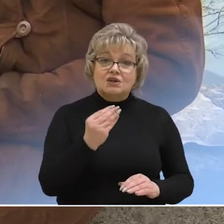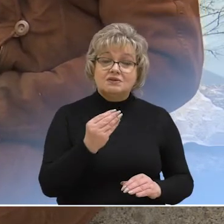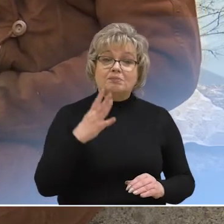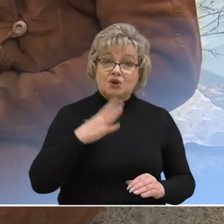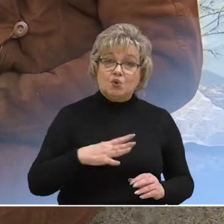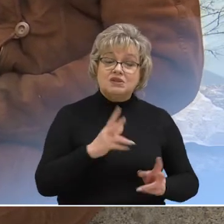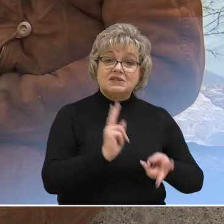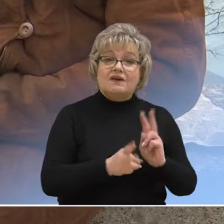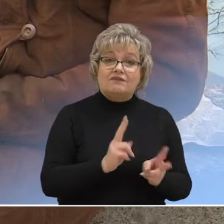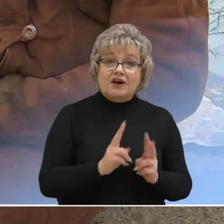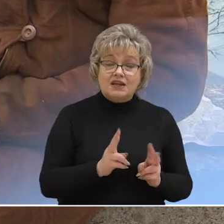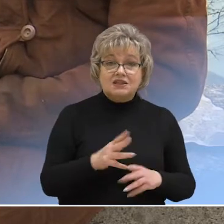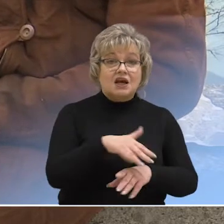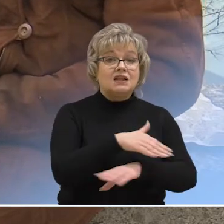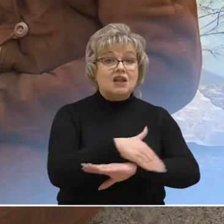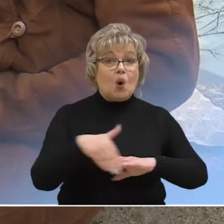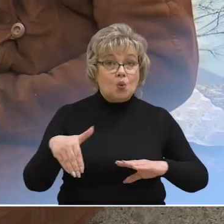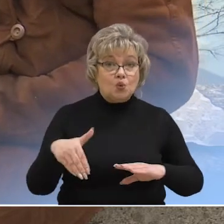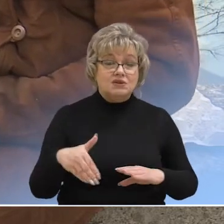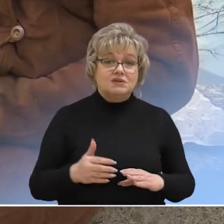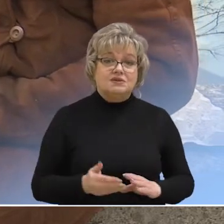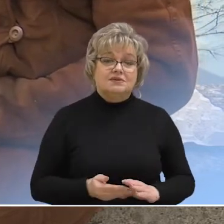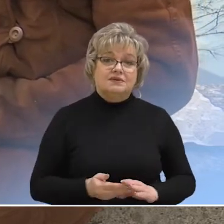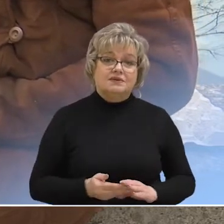и варить, и на улице, и везде.